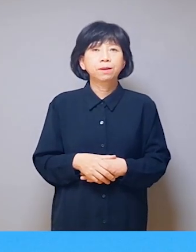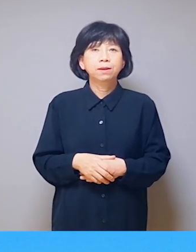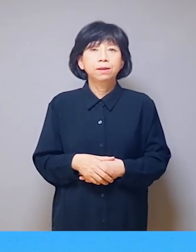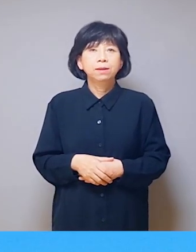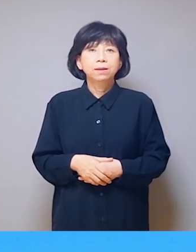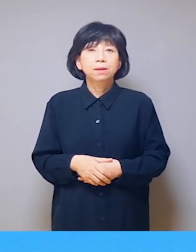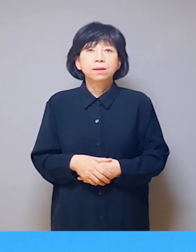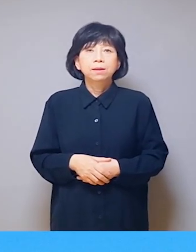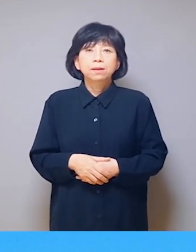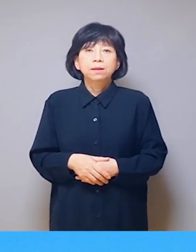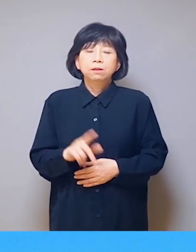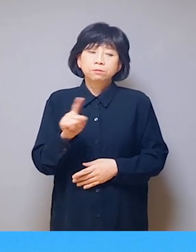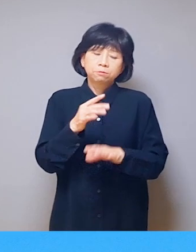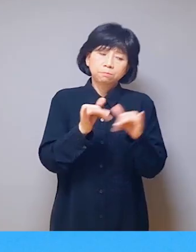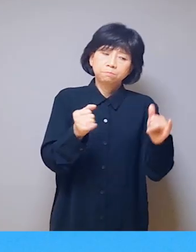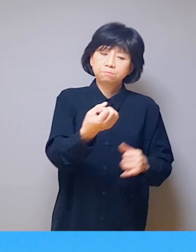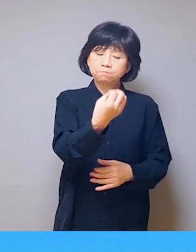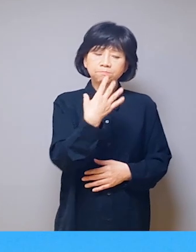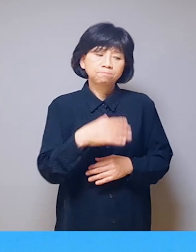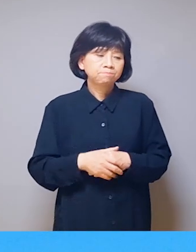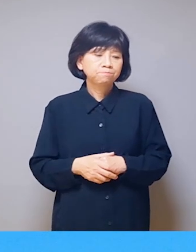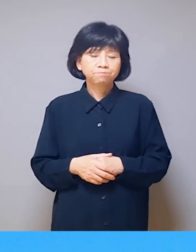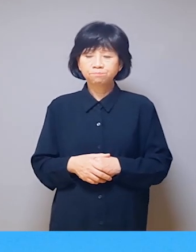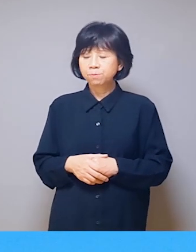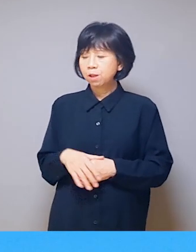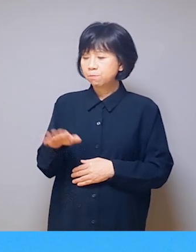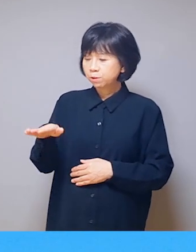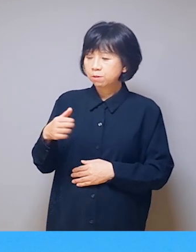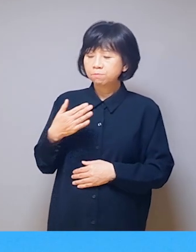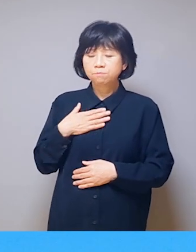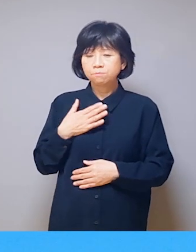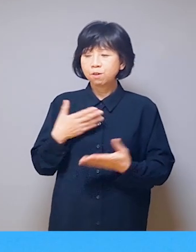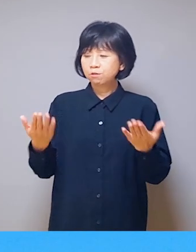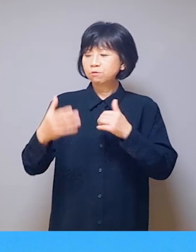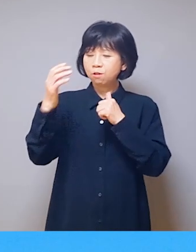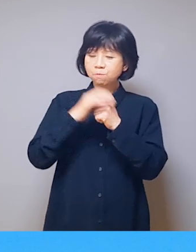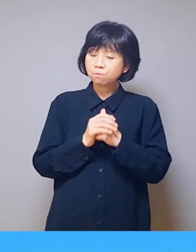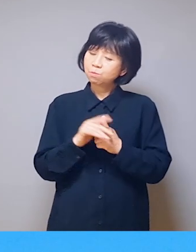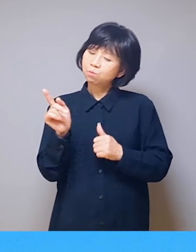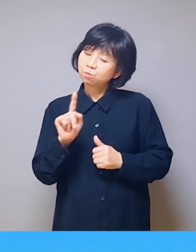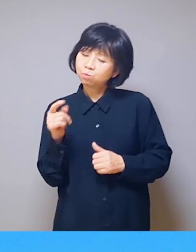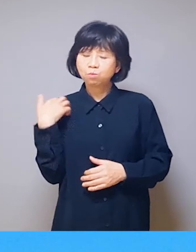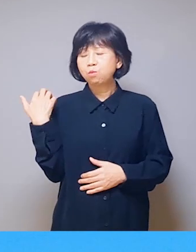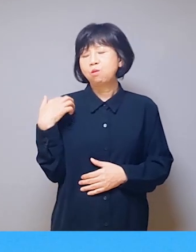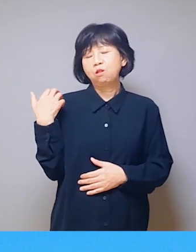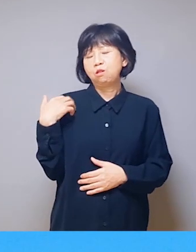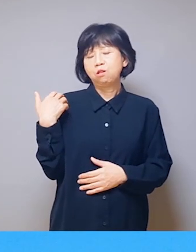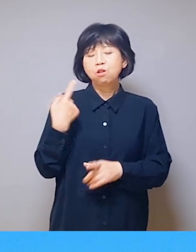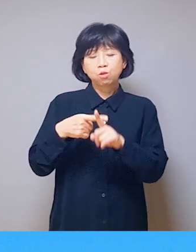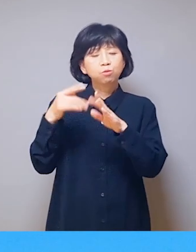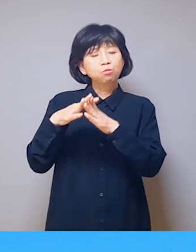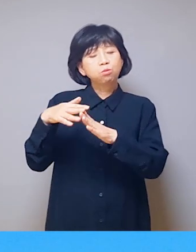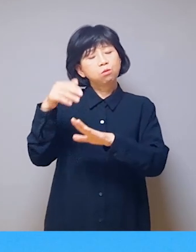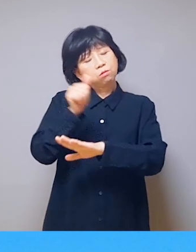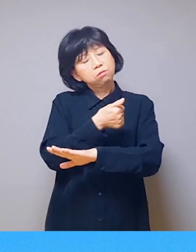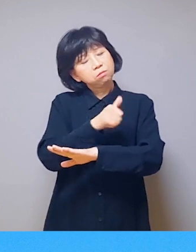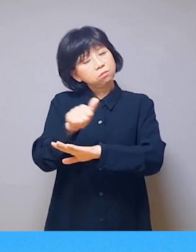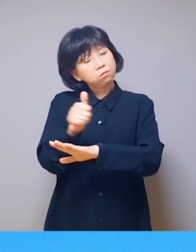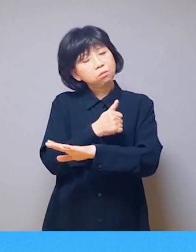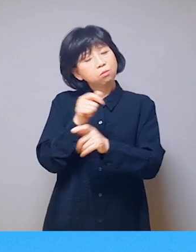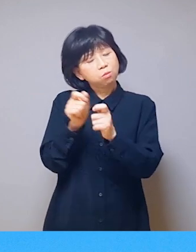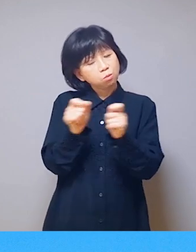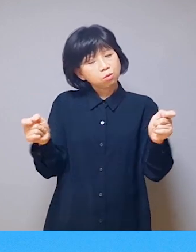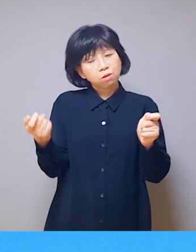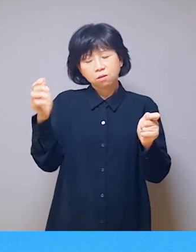그렇게 얘기하시는 분들이 있어요. 목사님, 저는 사명이 뭔지 모르겠어요. 제가 교회를 다니지만, 수십 년 동안